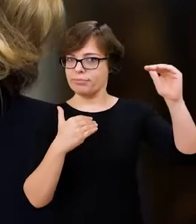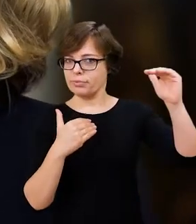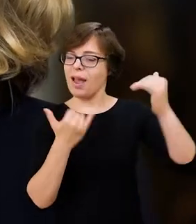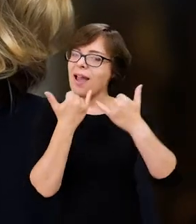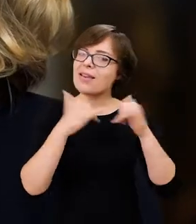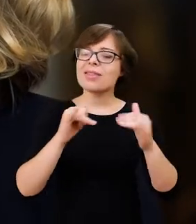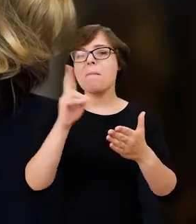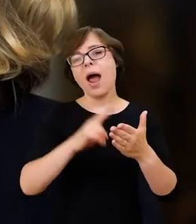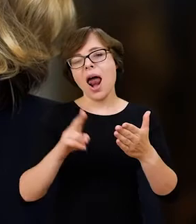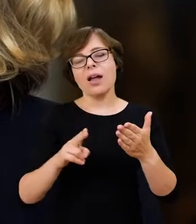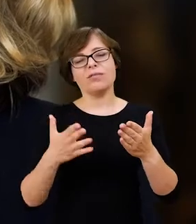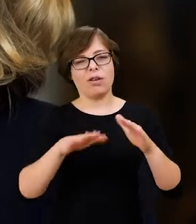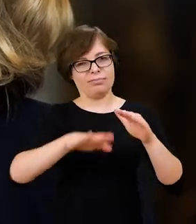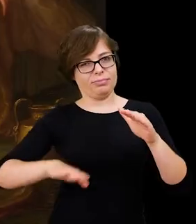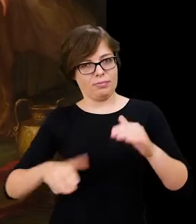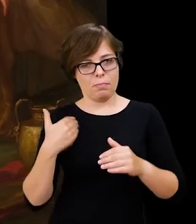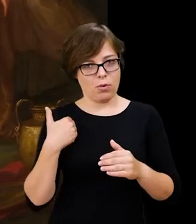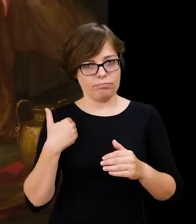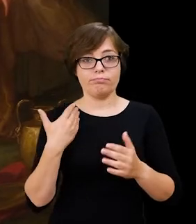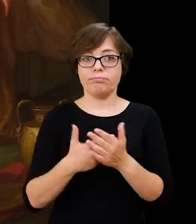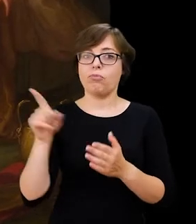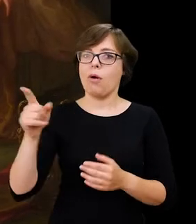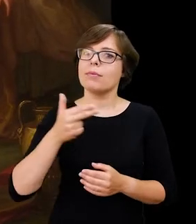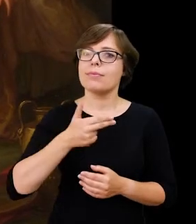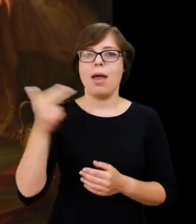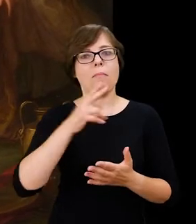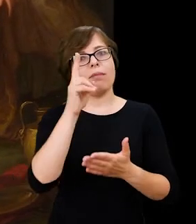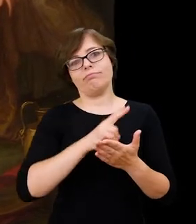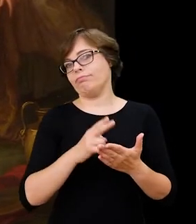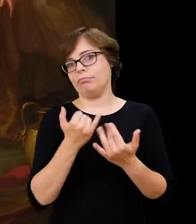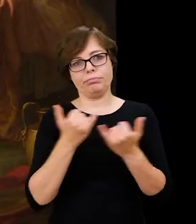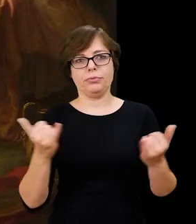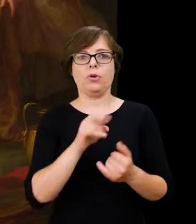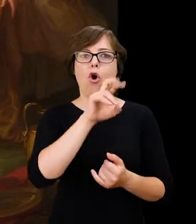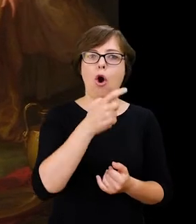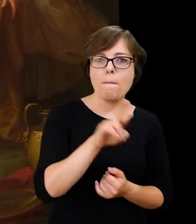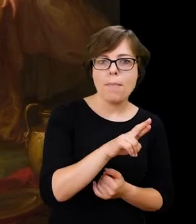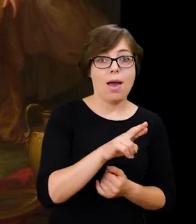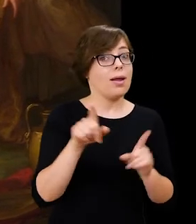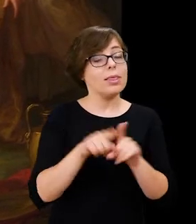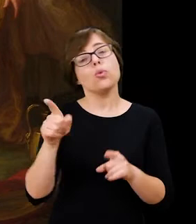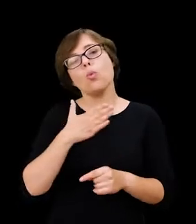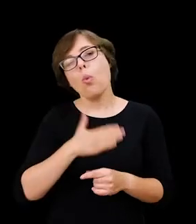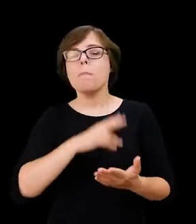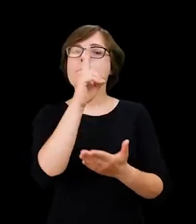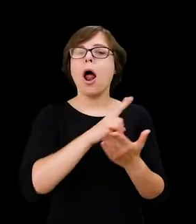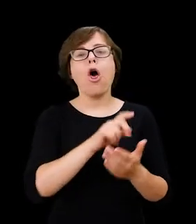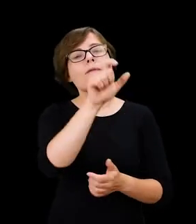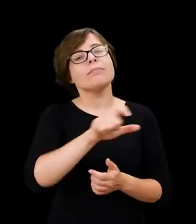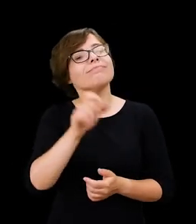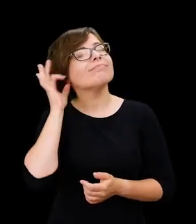hierarchii gatunków artystycznych. Podejmowała tematykę homerycką, chętnie